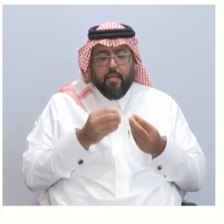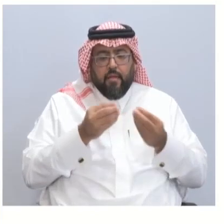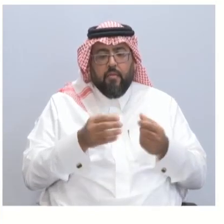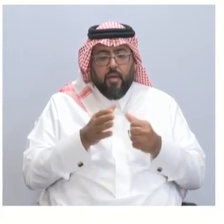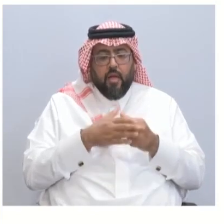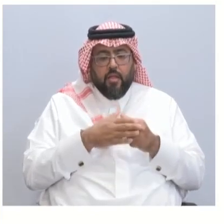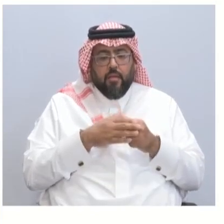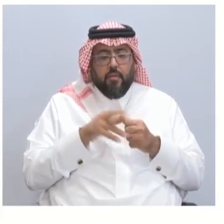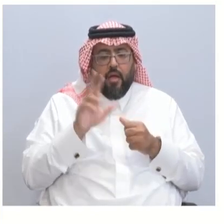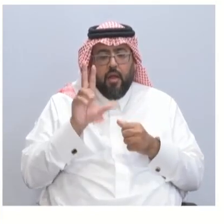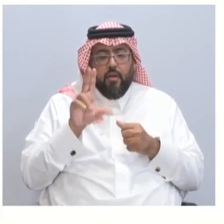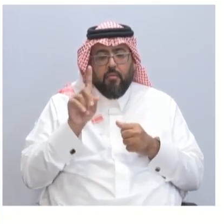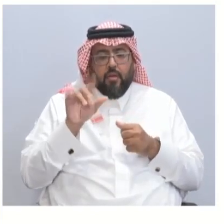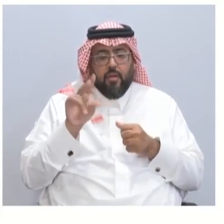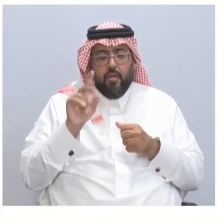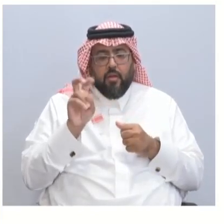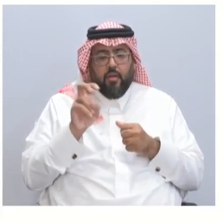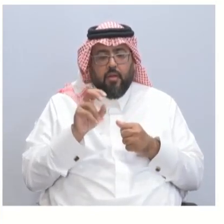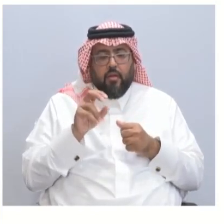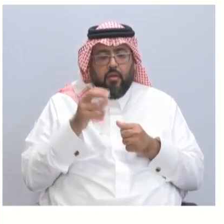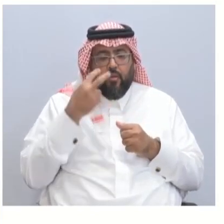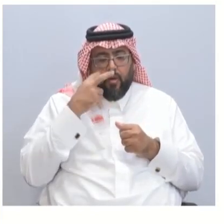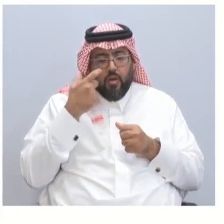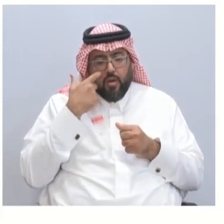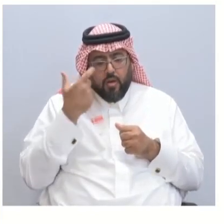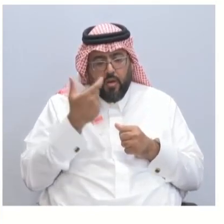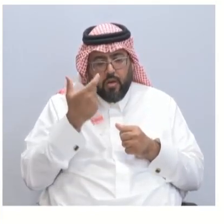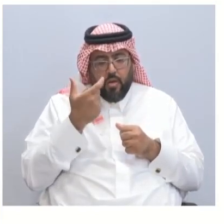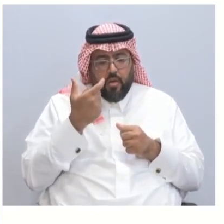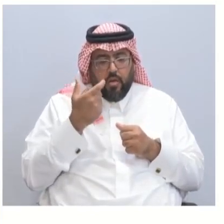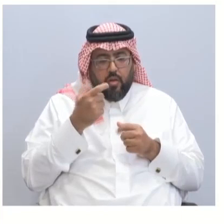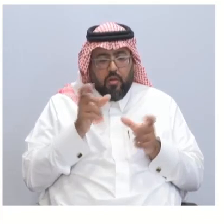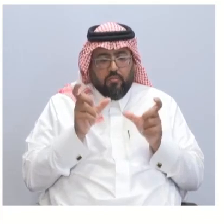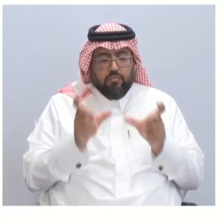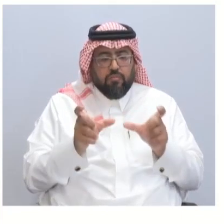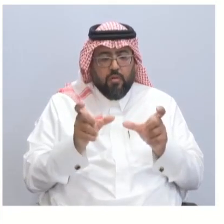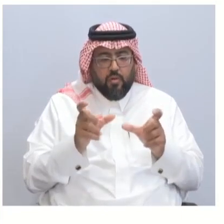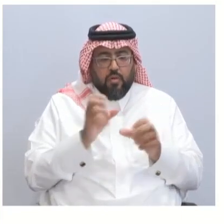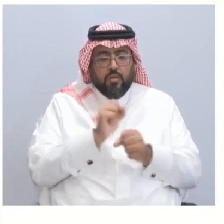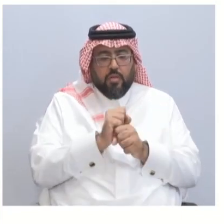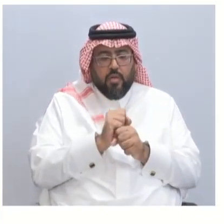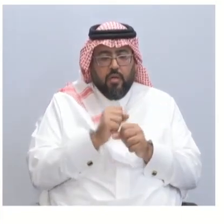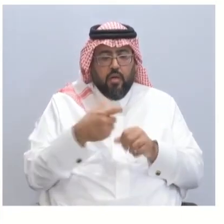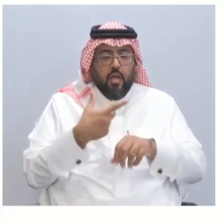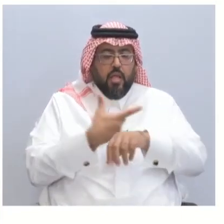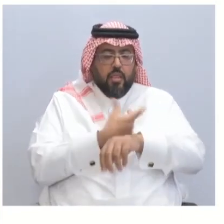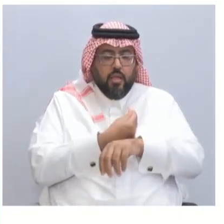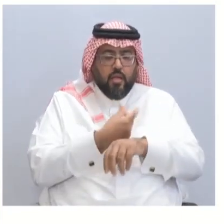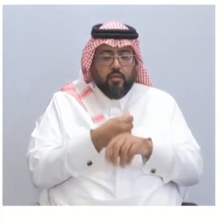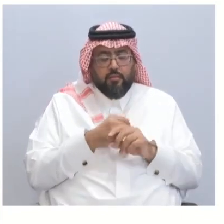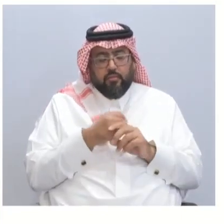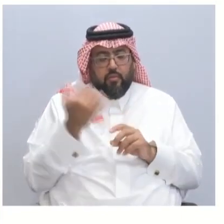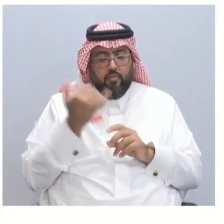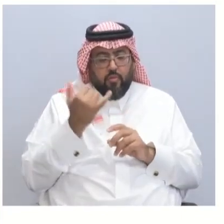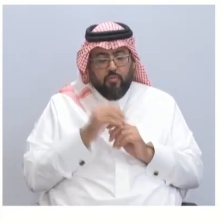الخدمات البيطريه والعنايه بالحجر الصحي واللقاحات هذه